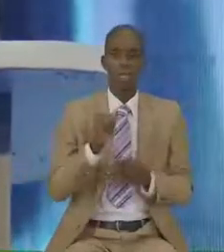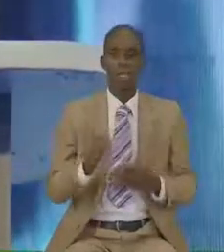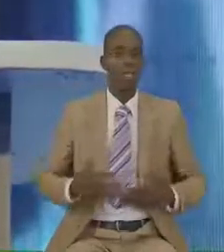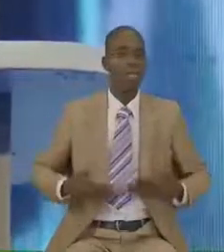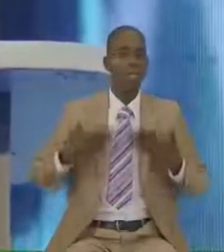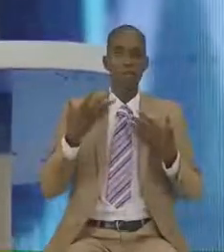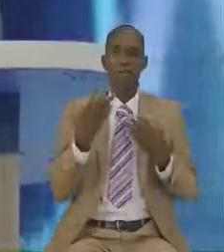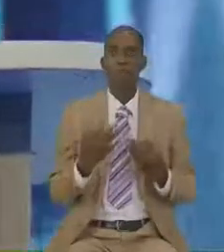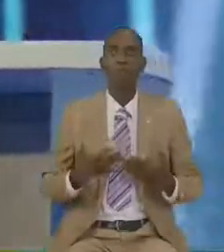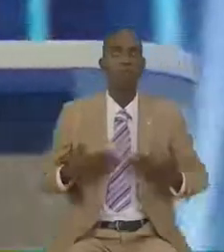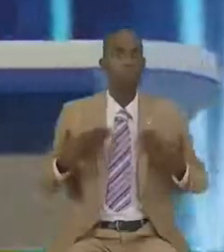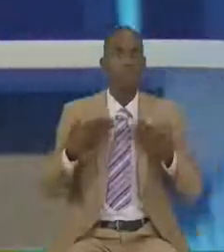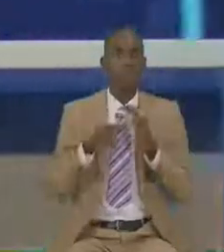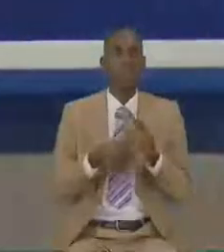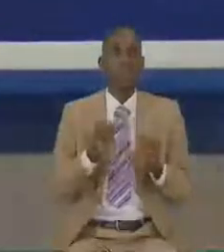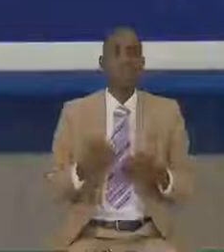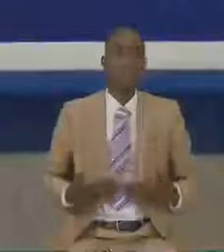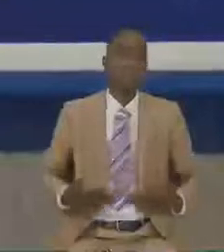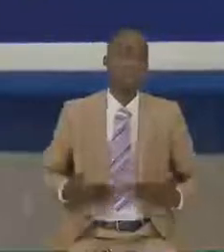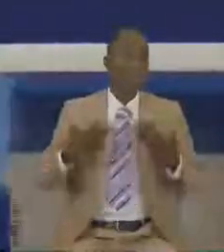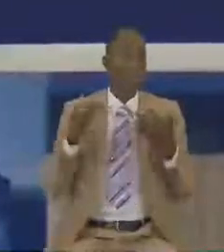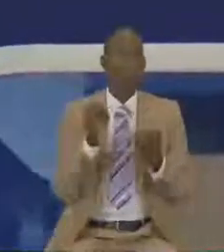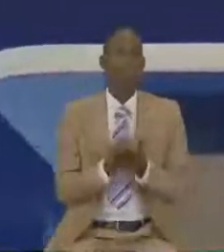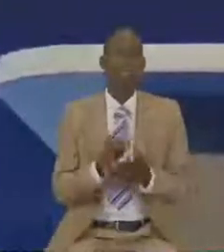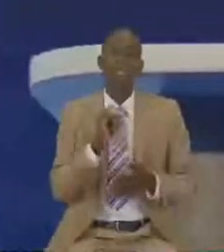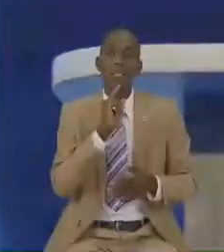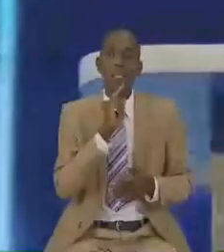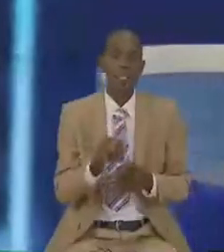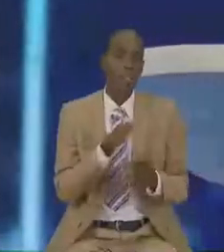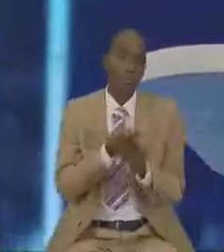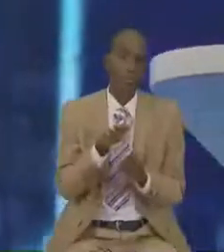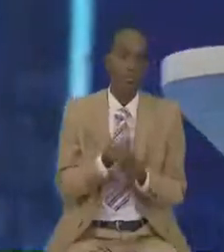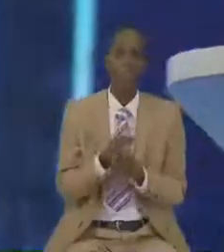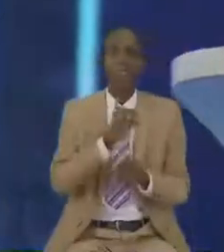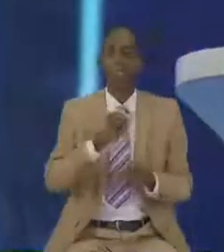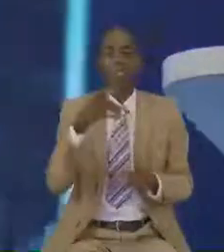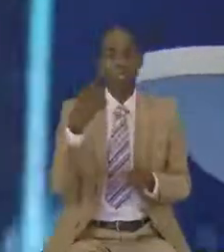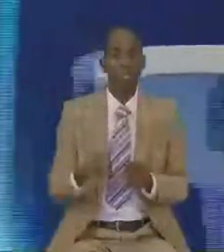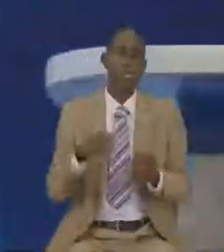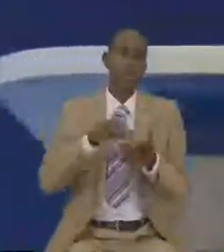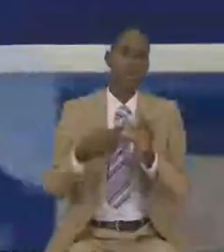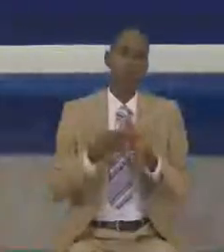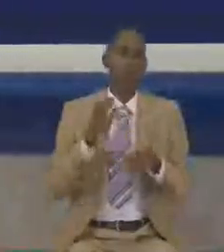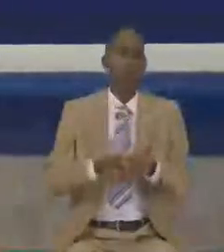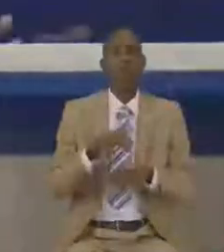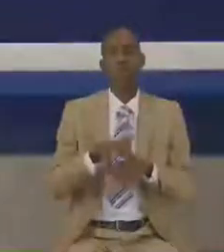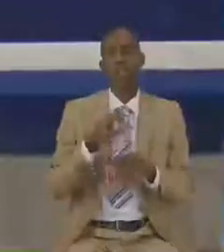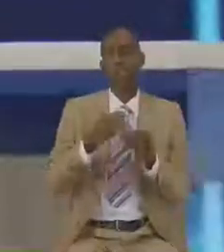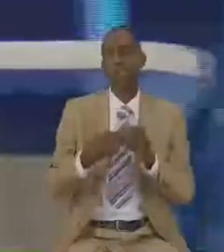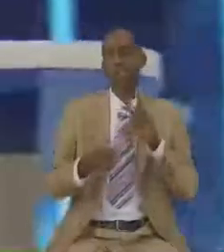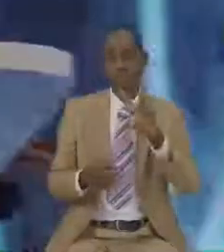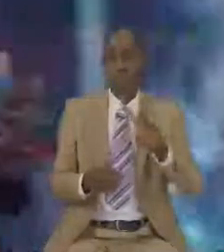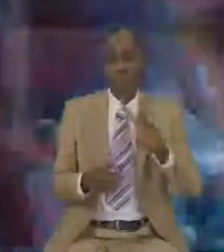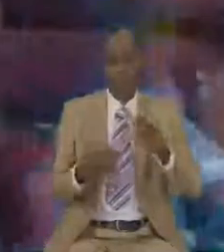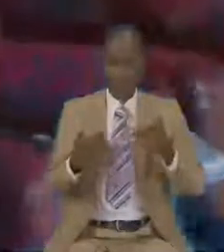vie de joie, tu auras une vie d'excitation, tu auras une vie qui est accomplie. Et qui accomplit quelque chose sur la